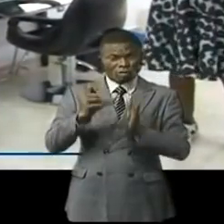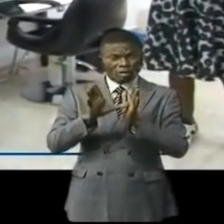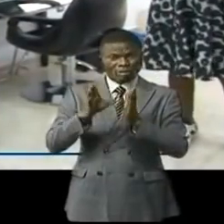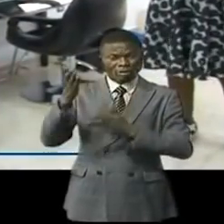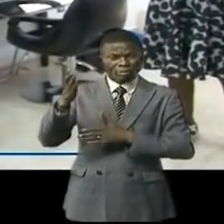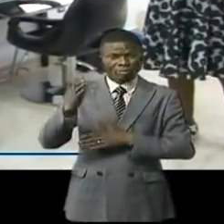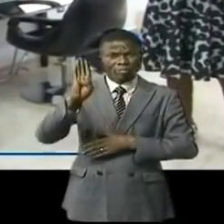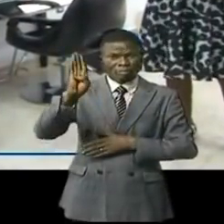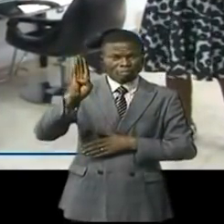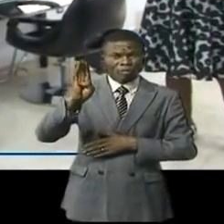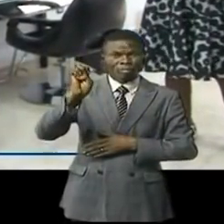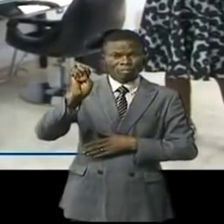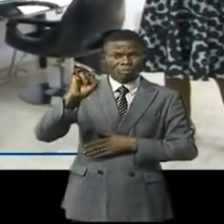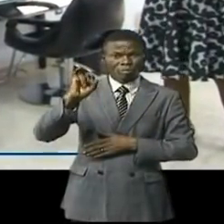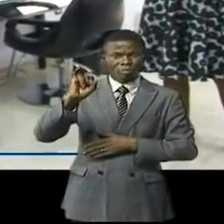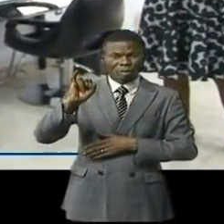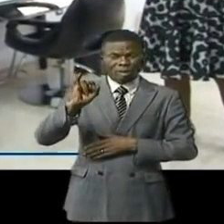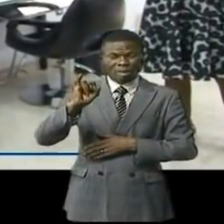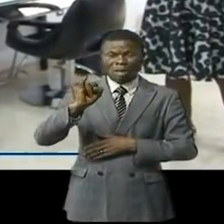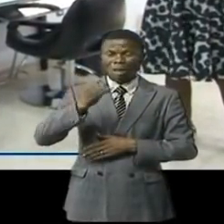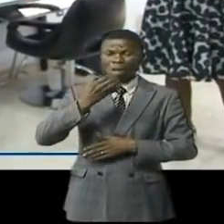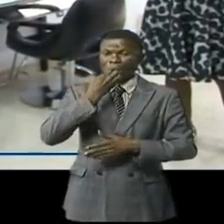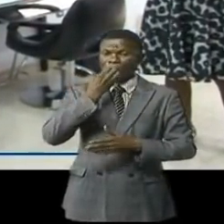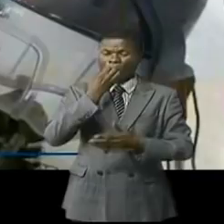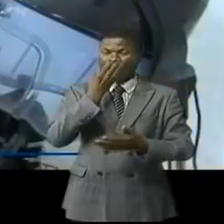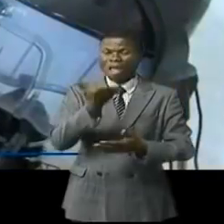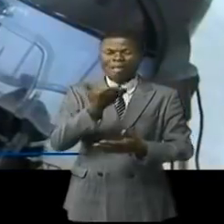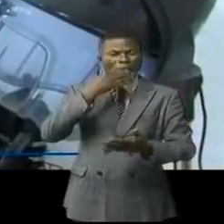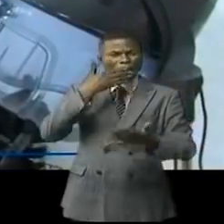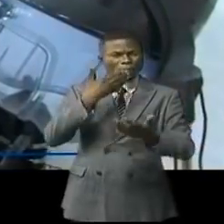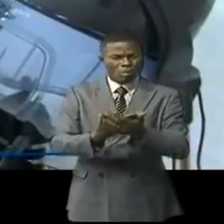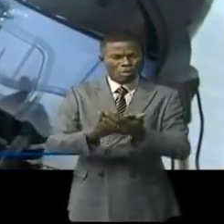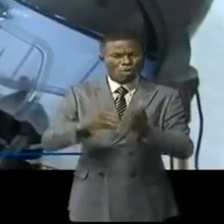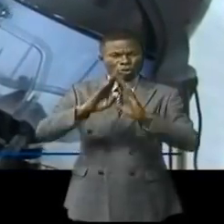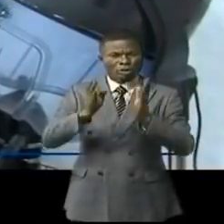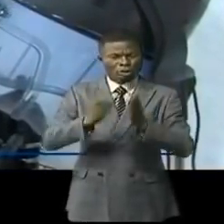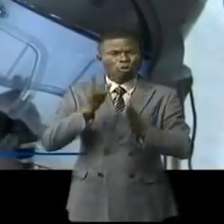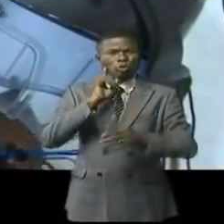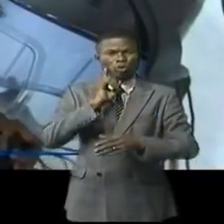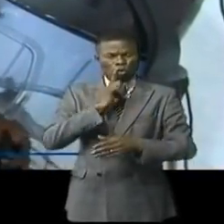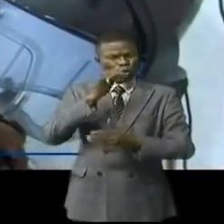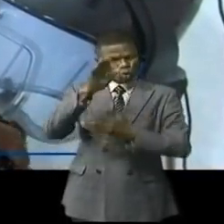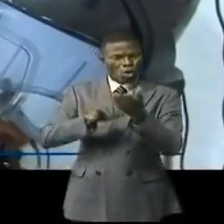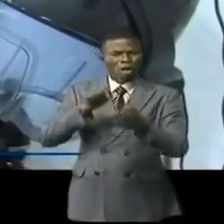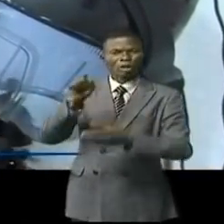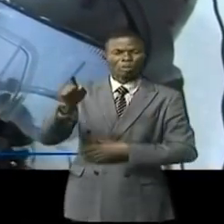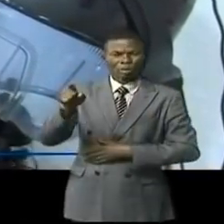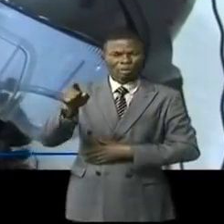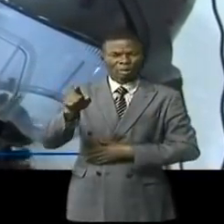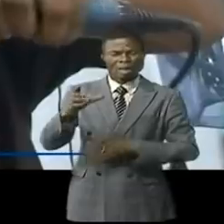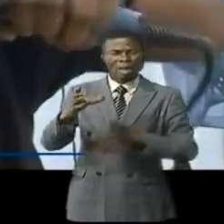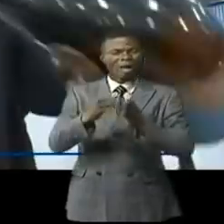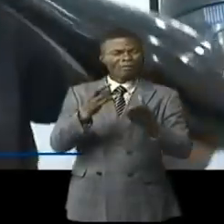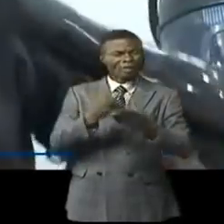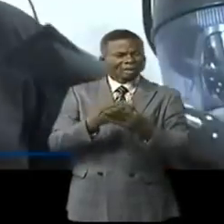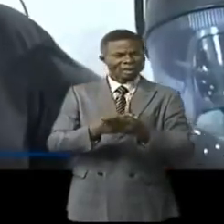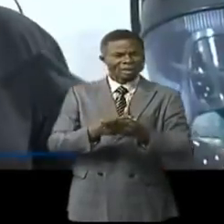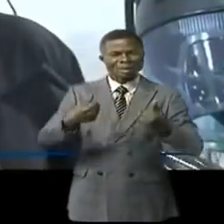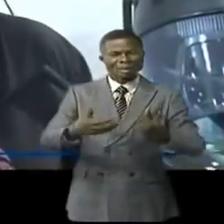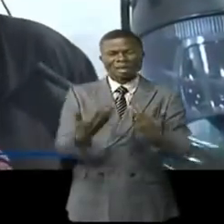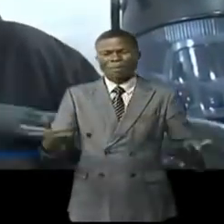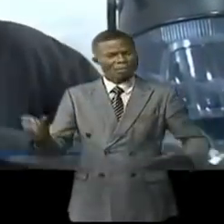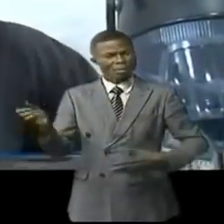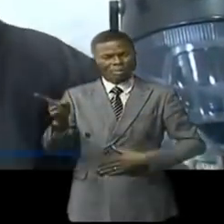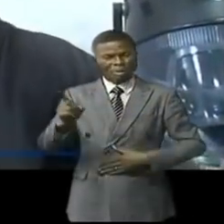Belly est un bel exemple de toutes les femmes vulnérables, plus particulièrement celles vivant avec handicap. Grâce à ses